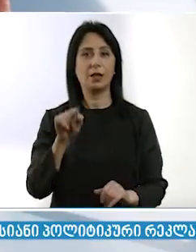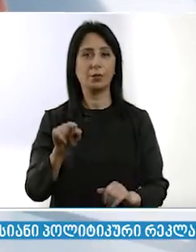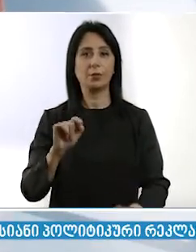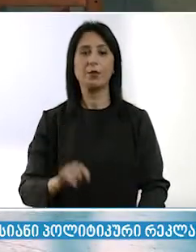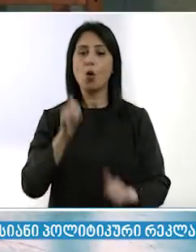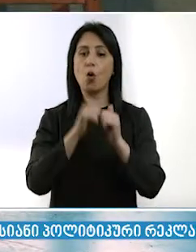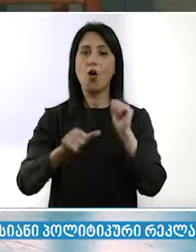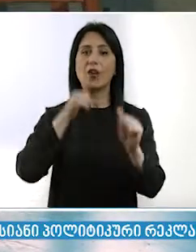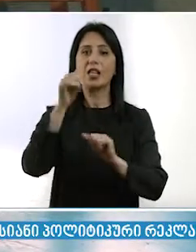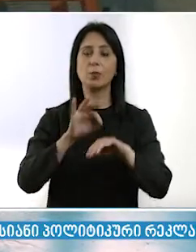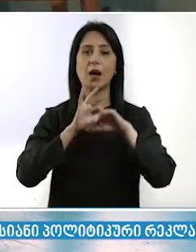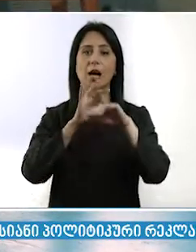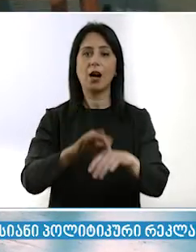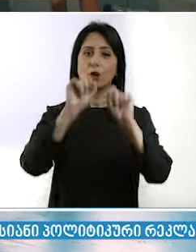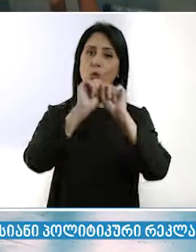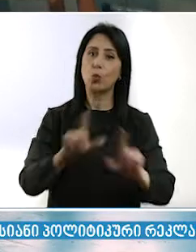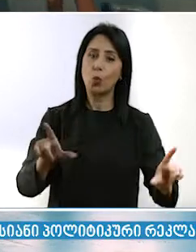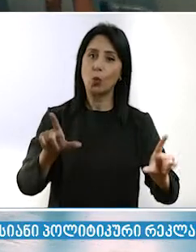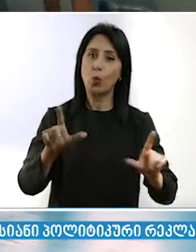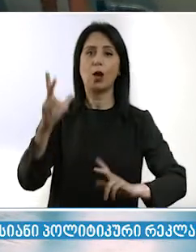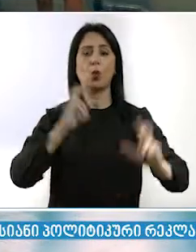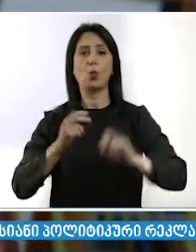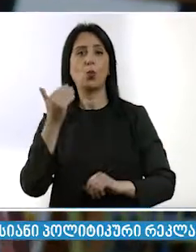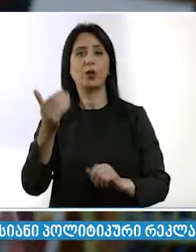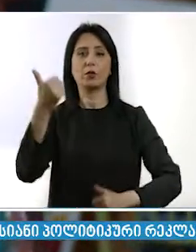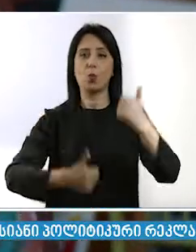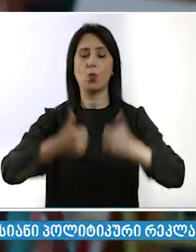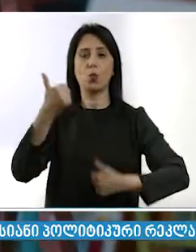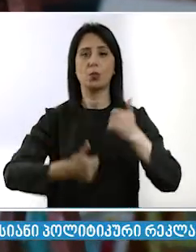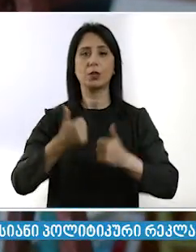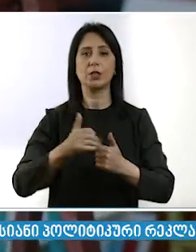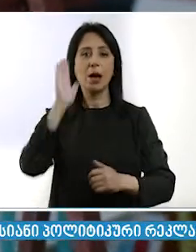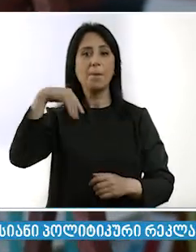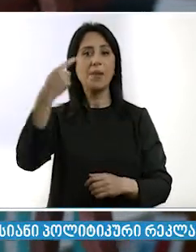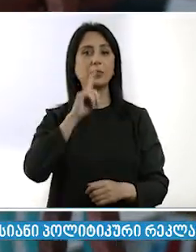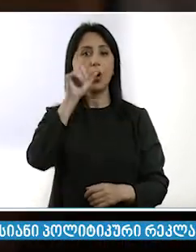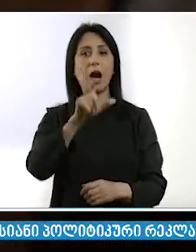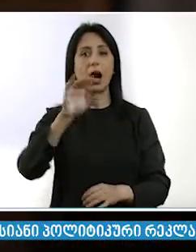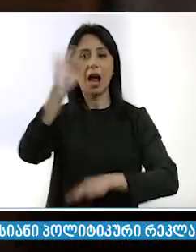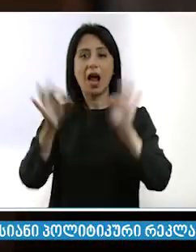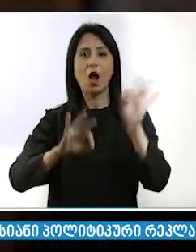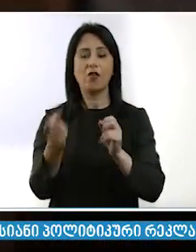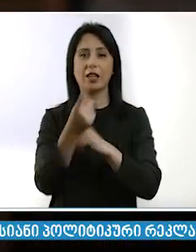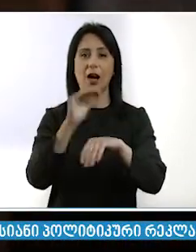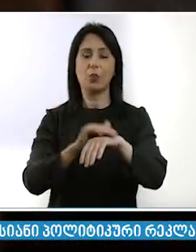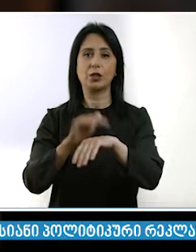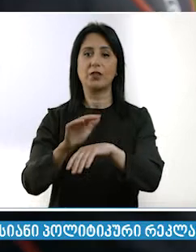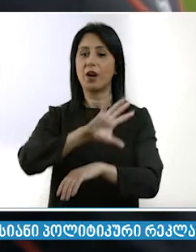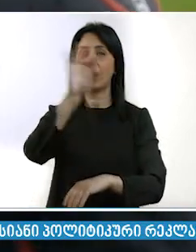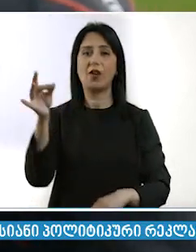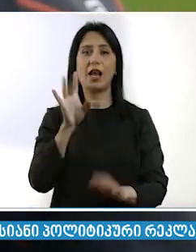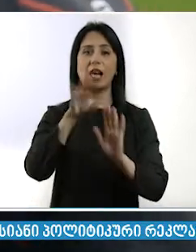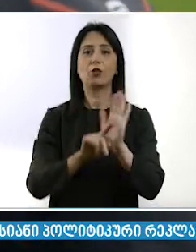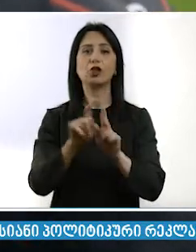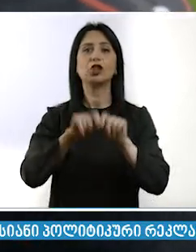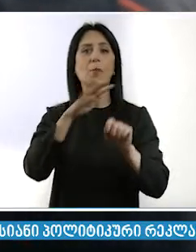განვითარებისთვის. ყოველწლიურად გამართება სასკოლო და საუნივერსიტეტო კონკურსები. Პერსპექტიულ ახალგაზრდა ხელოვანთა გამოსავლენად.